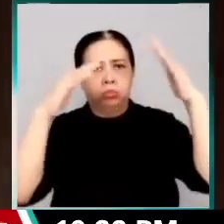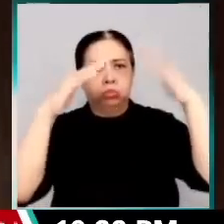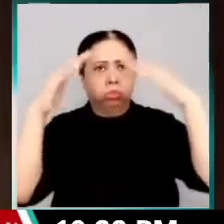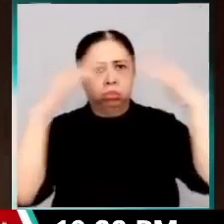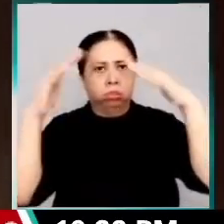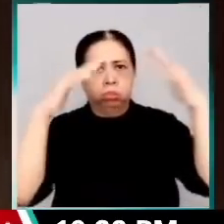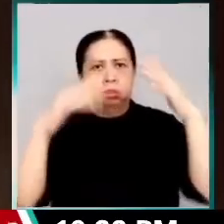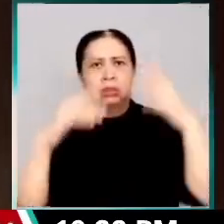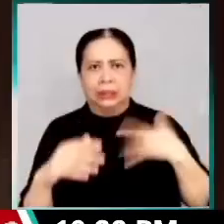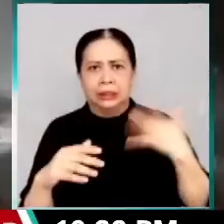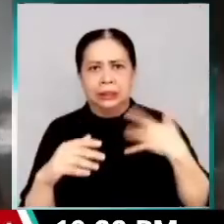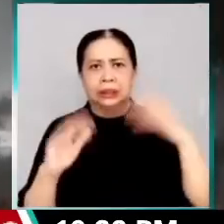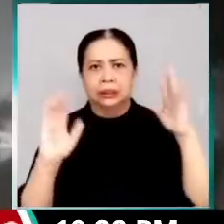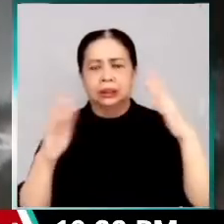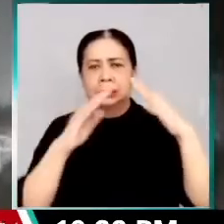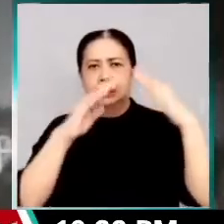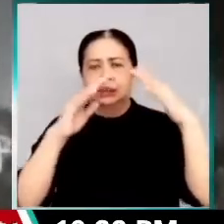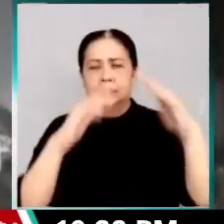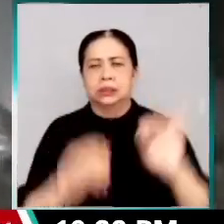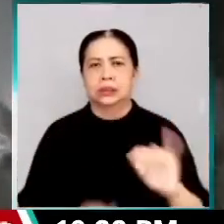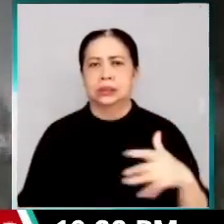train.